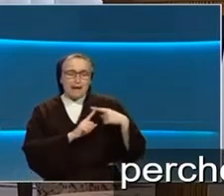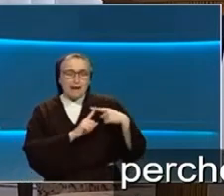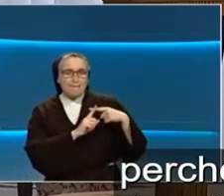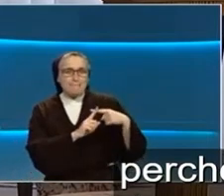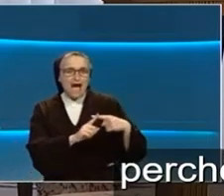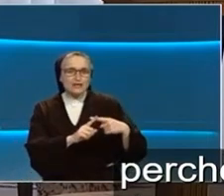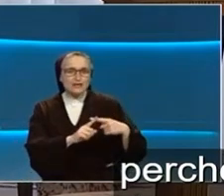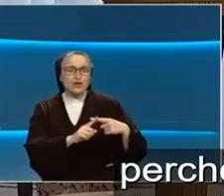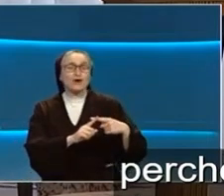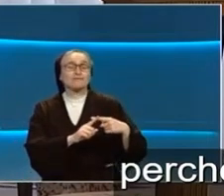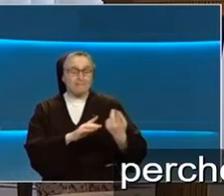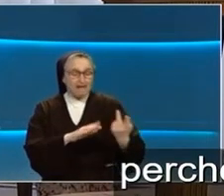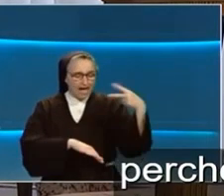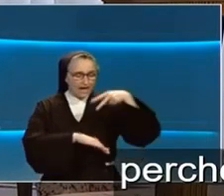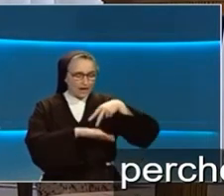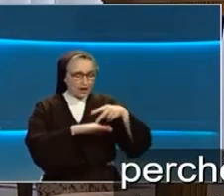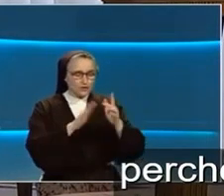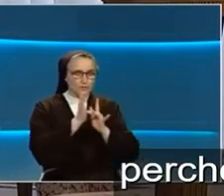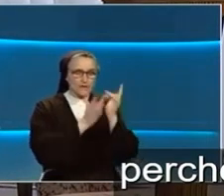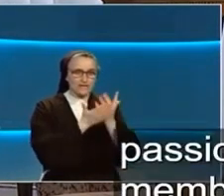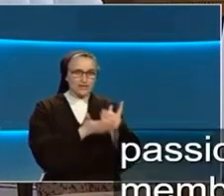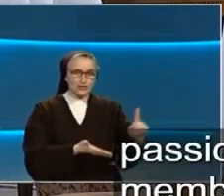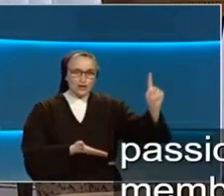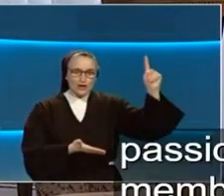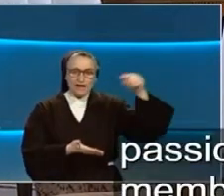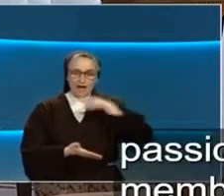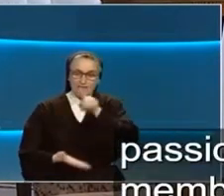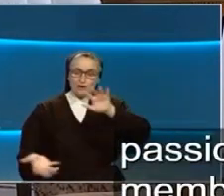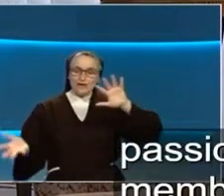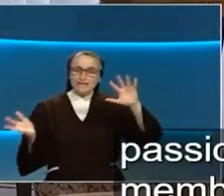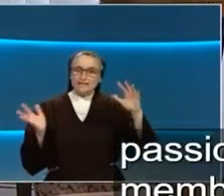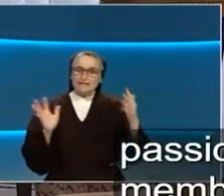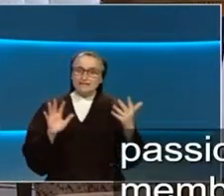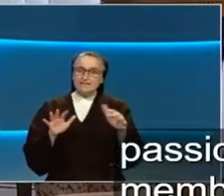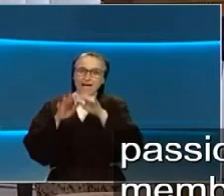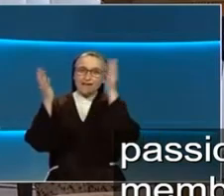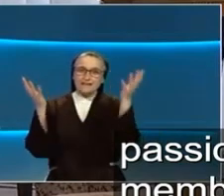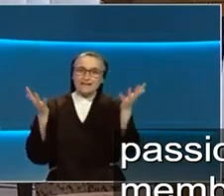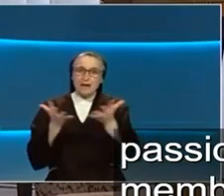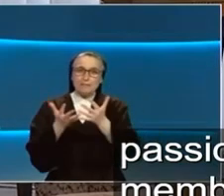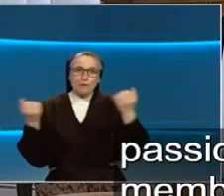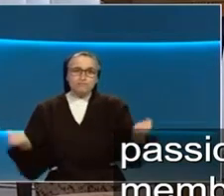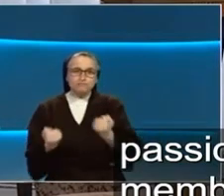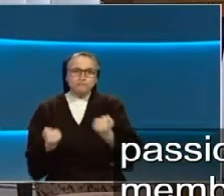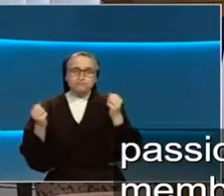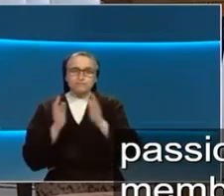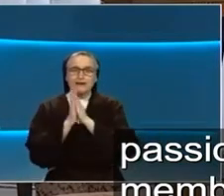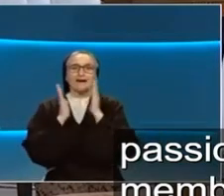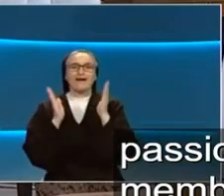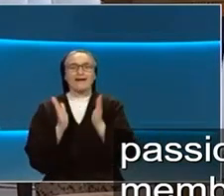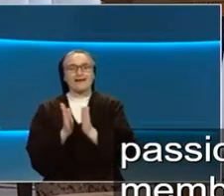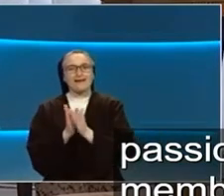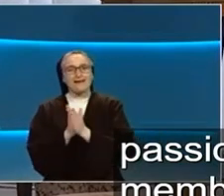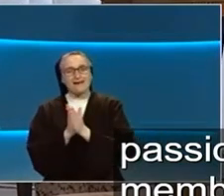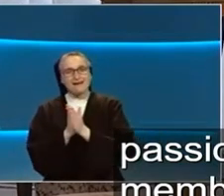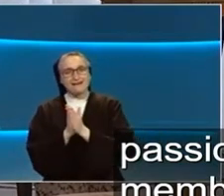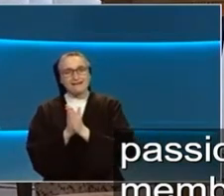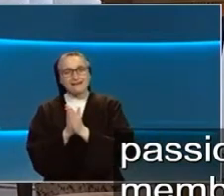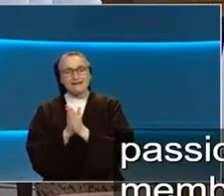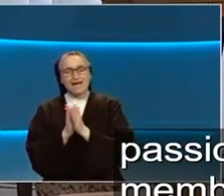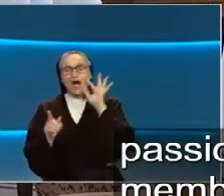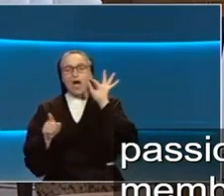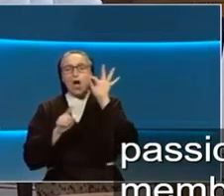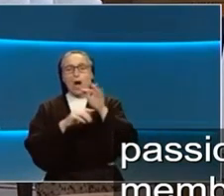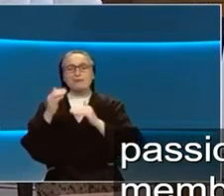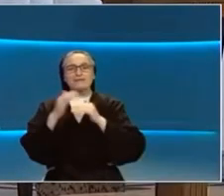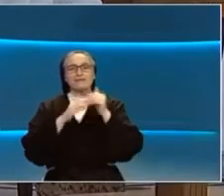della risurrezione del Signore e diventare membri attivi della Chiesa per l'edificazione